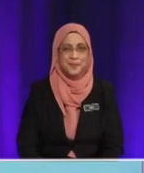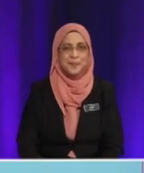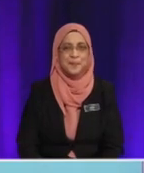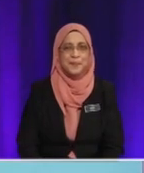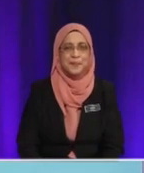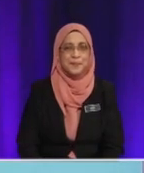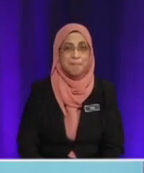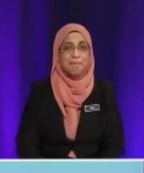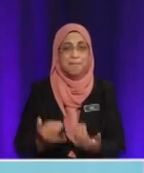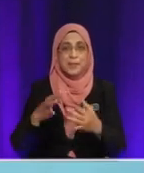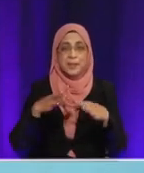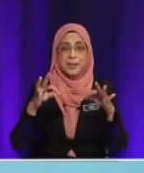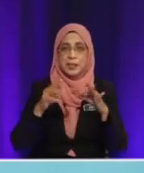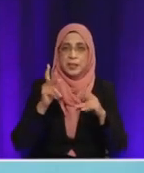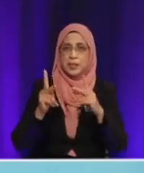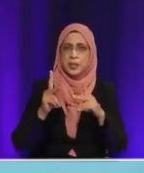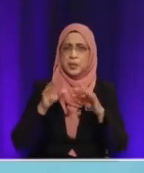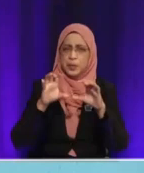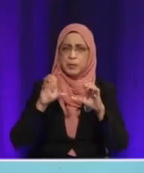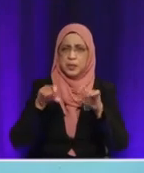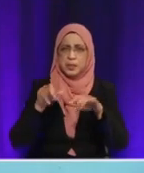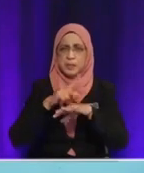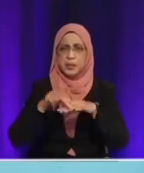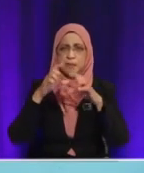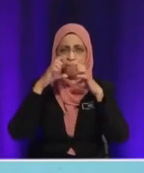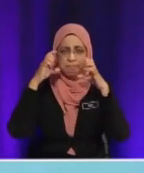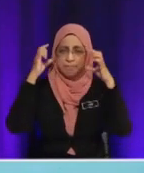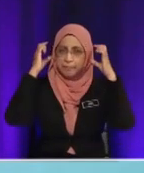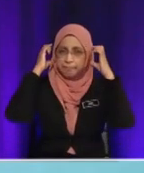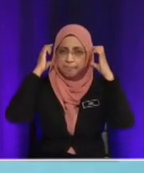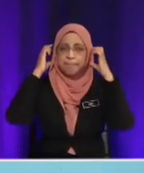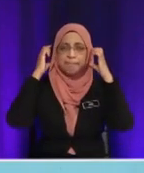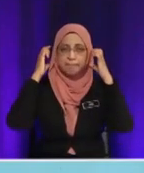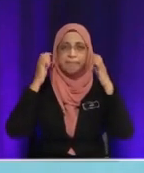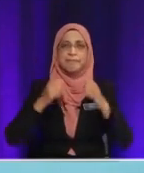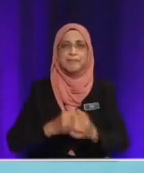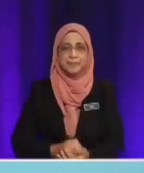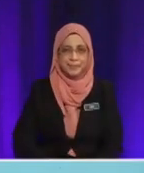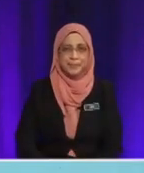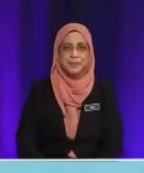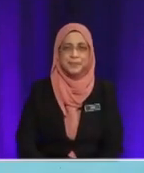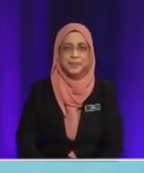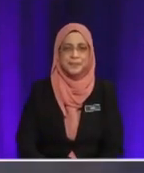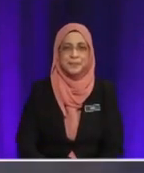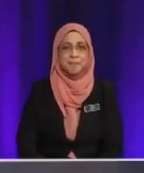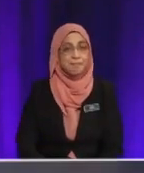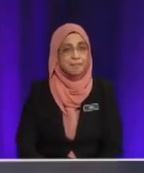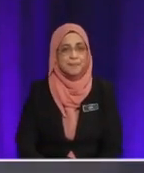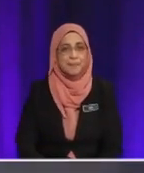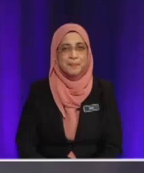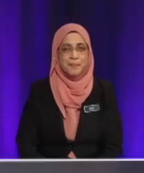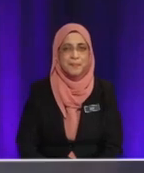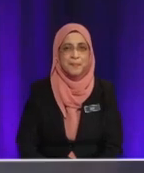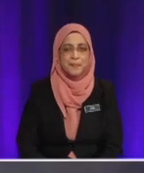Okey. Tak apalah. Yang paling penting nanti kalau kita nak mengurut pun, kita kena pakai pelitup muka. Ya, pelitup muka. Alright. Okey. So, dah kita